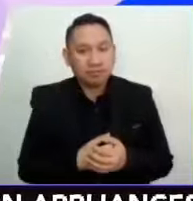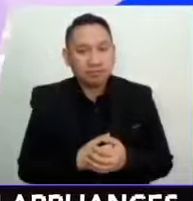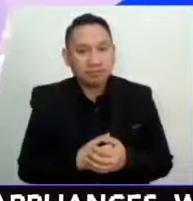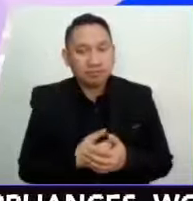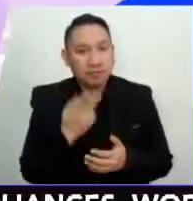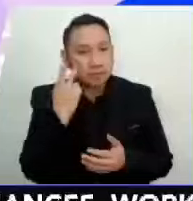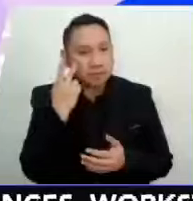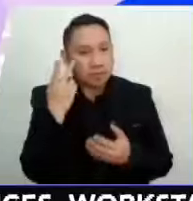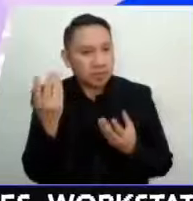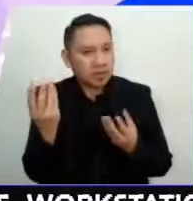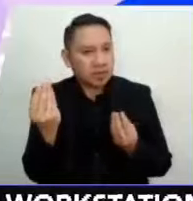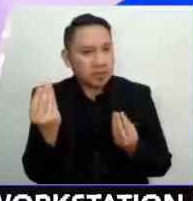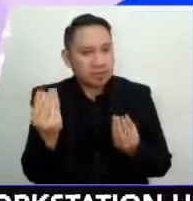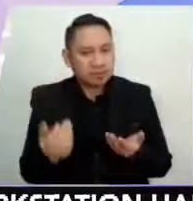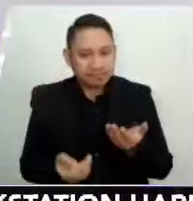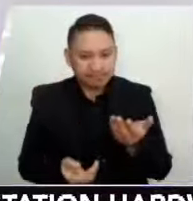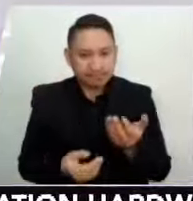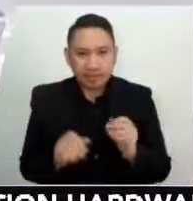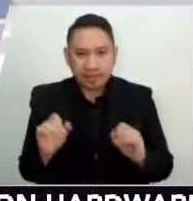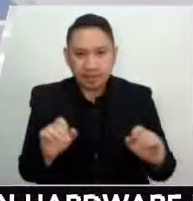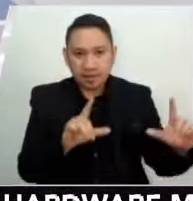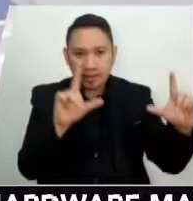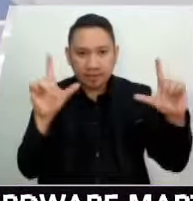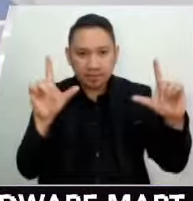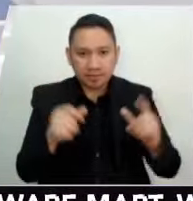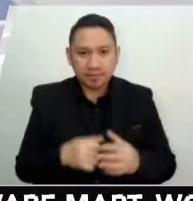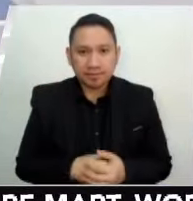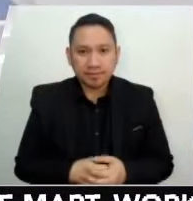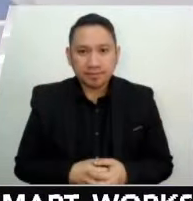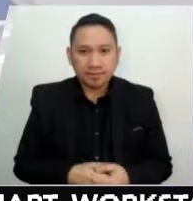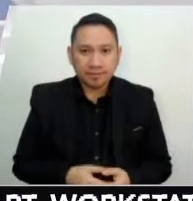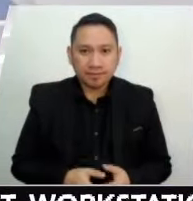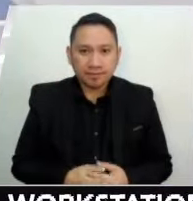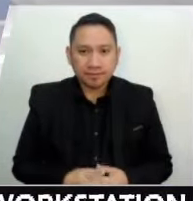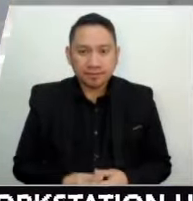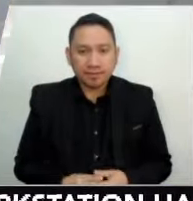unang balita live ni James Agustin. James!